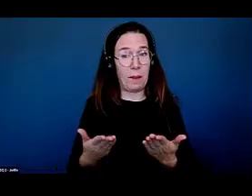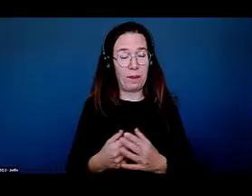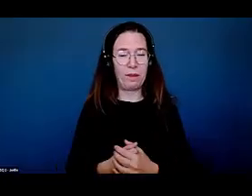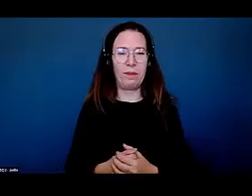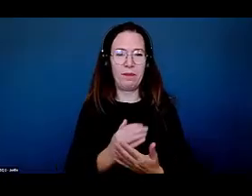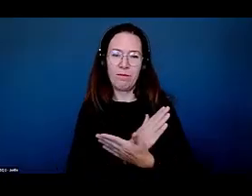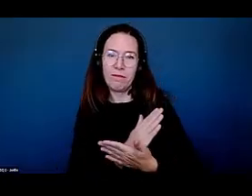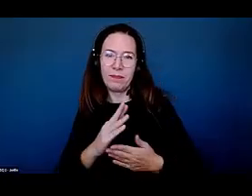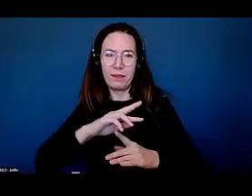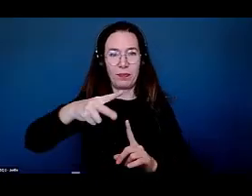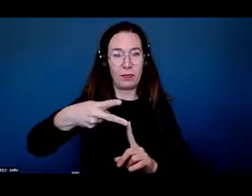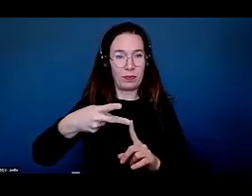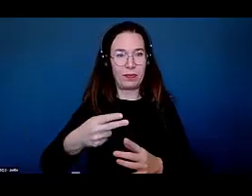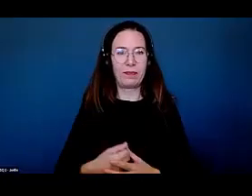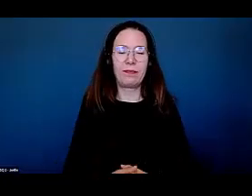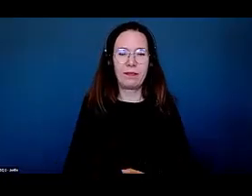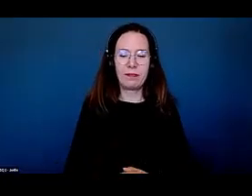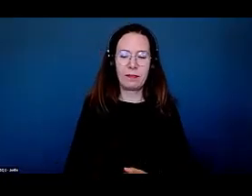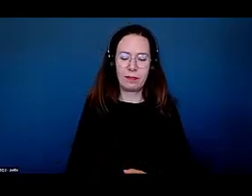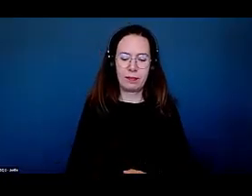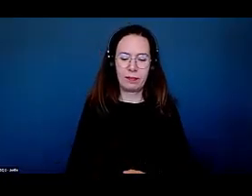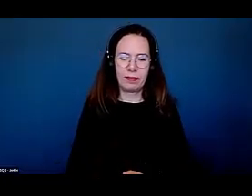deuxième de cette série.